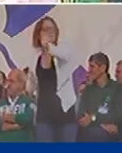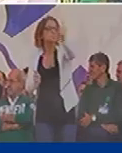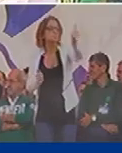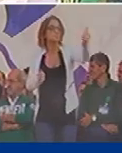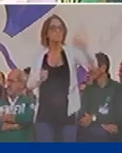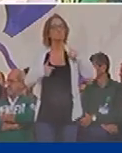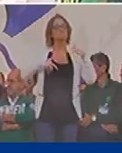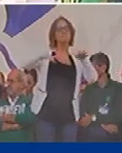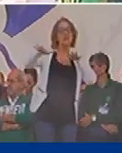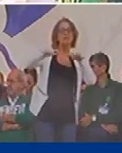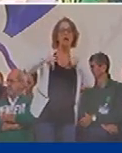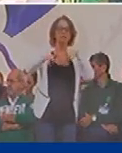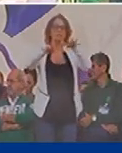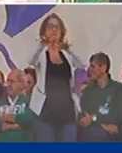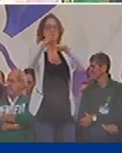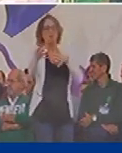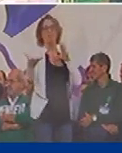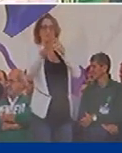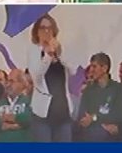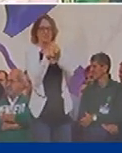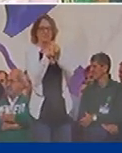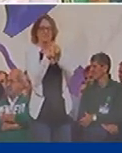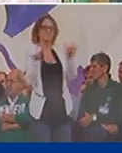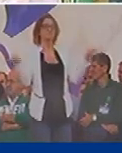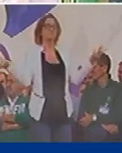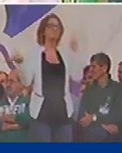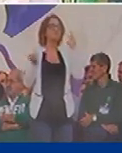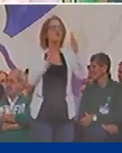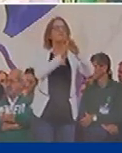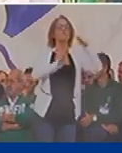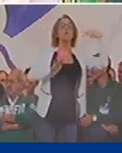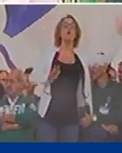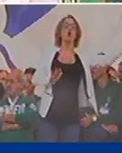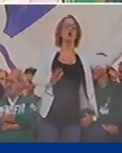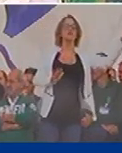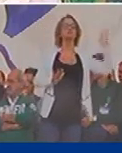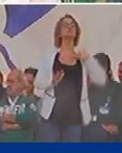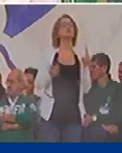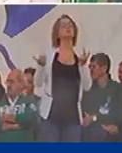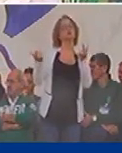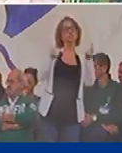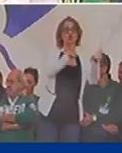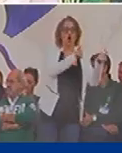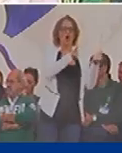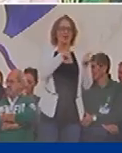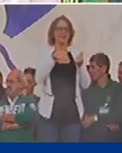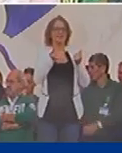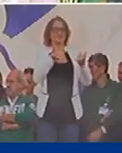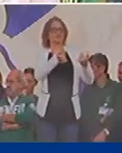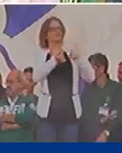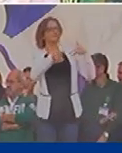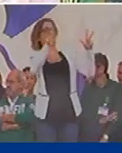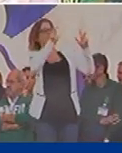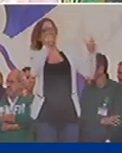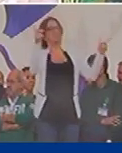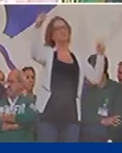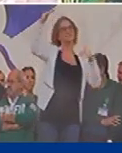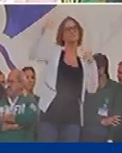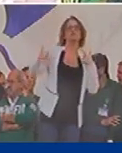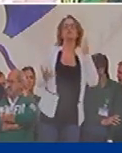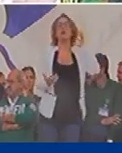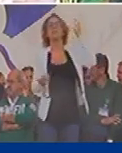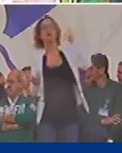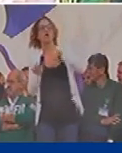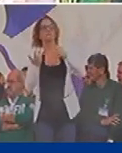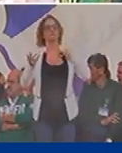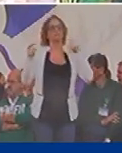militante fra militanti. Ma siccome fuori hanno soldi, hanno televisioni, hanno radio,